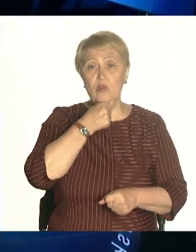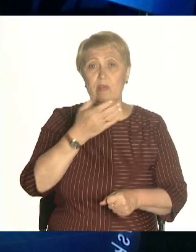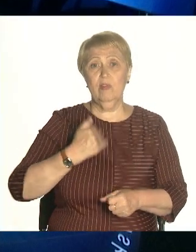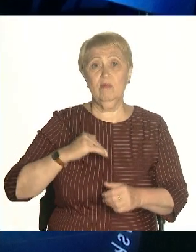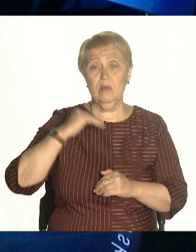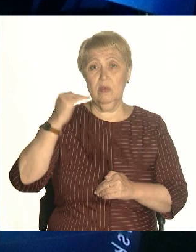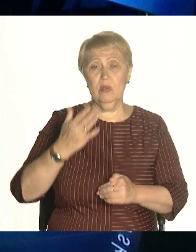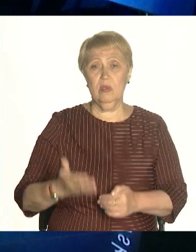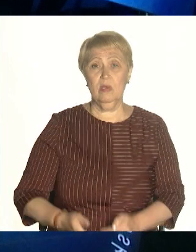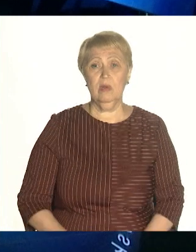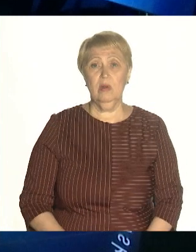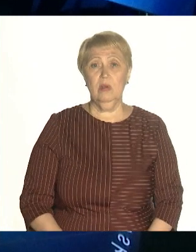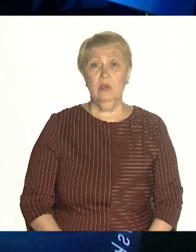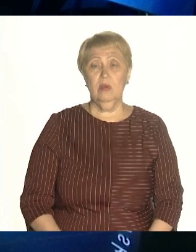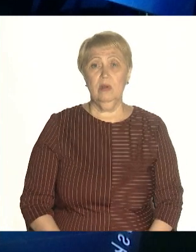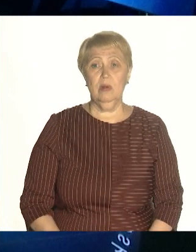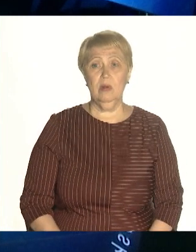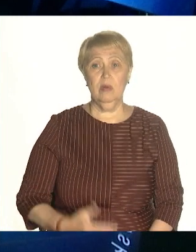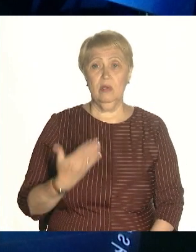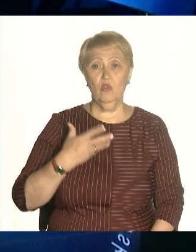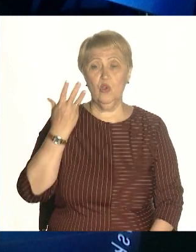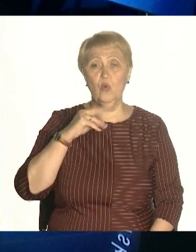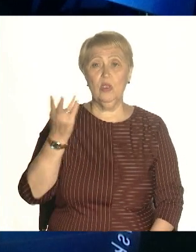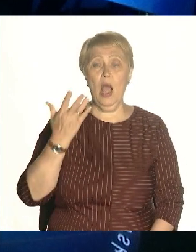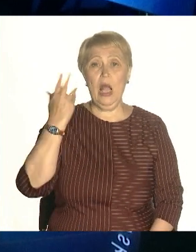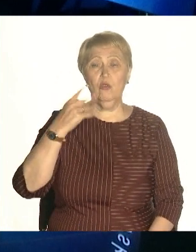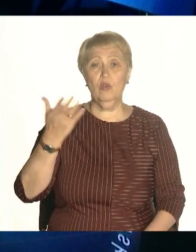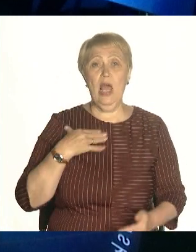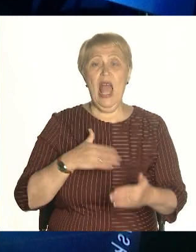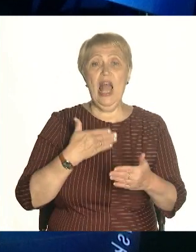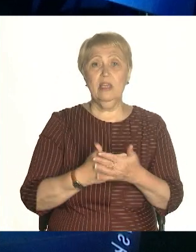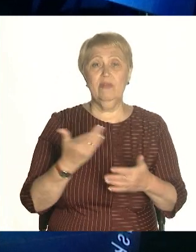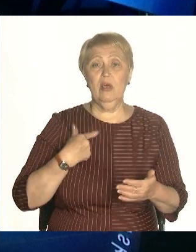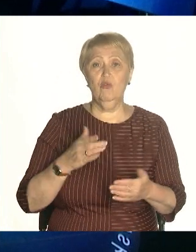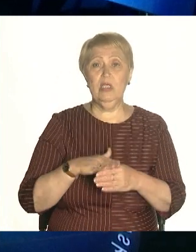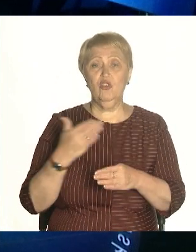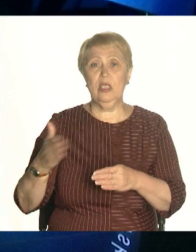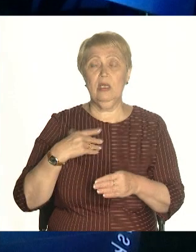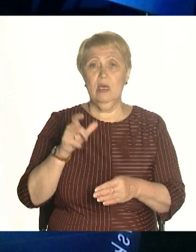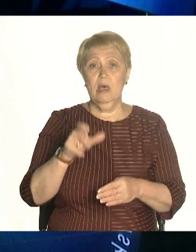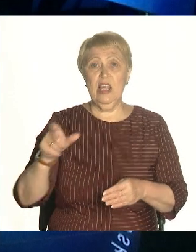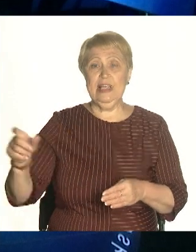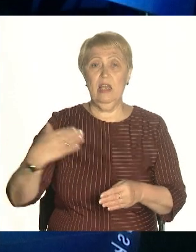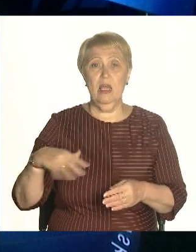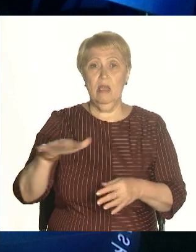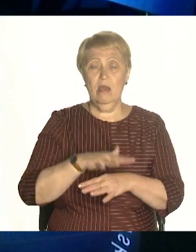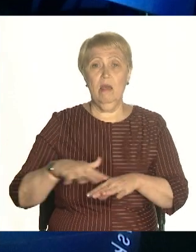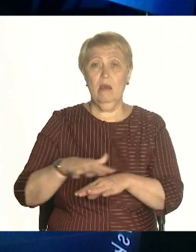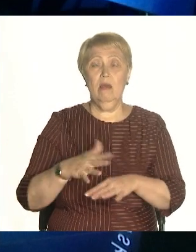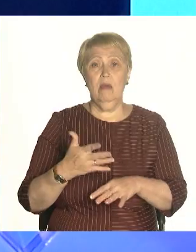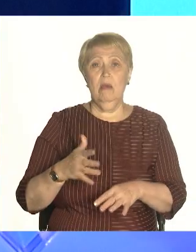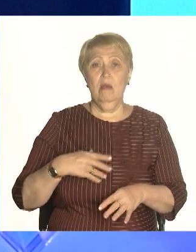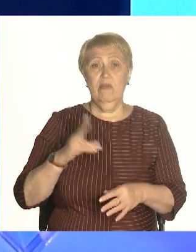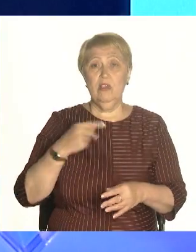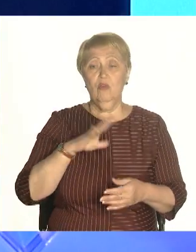то есть непреклонного. То есть люди, которые вот активная часть населения, да, которые, скажем так, активно используют все